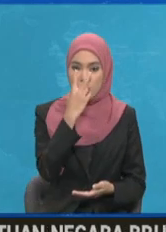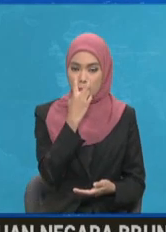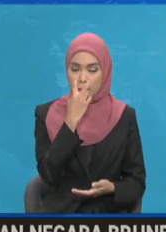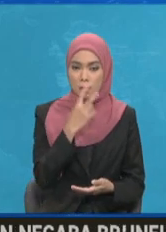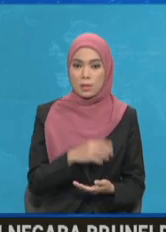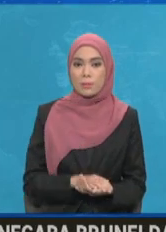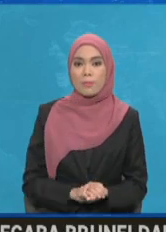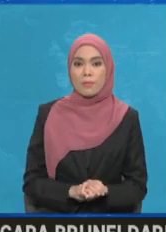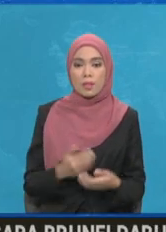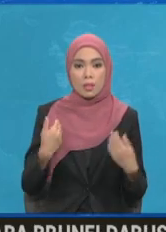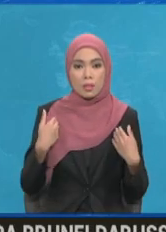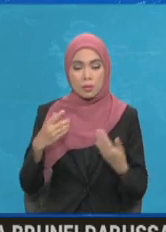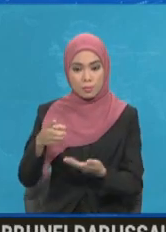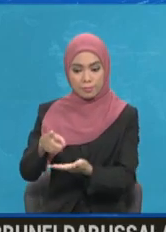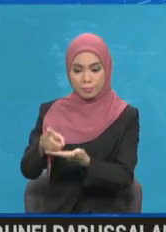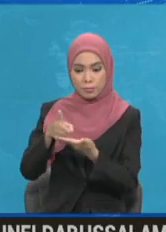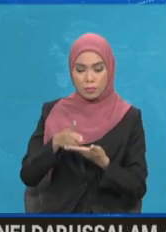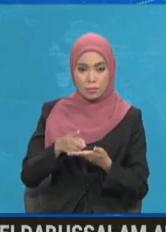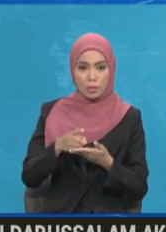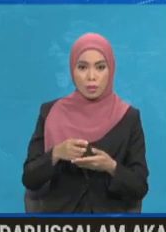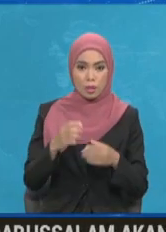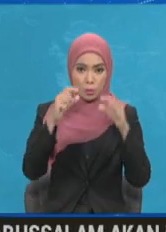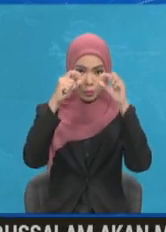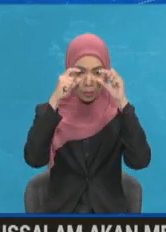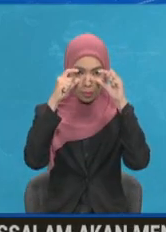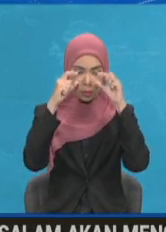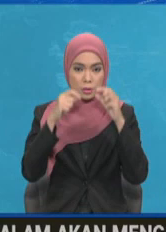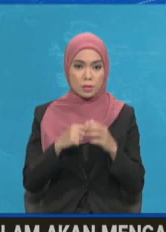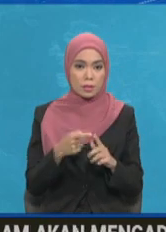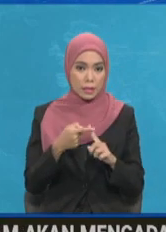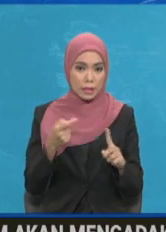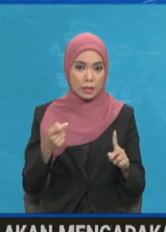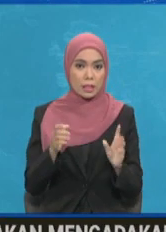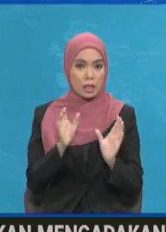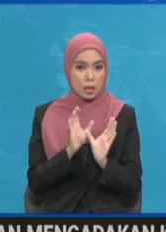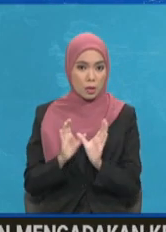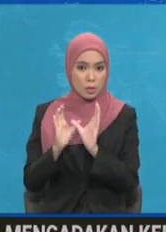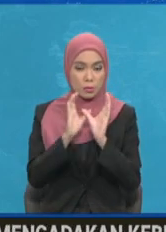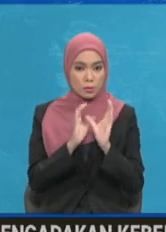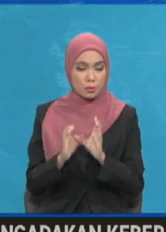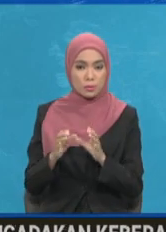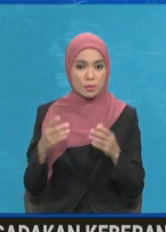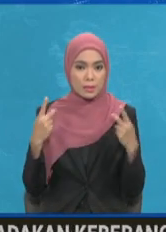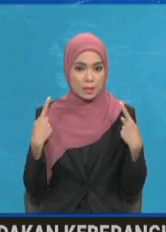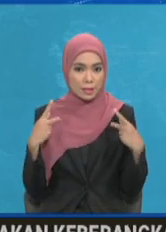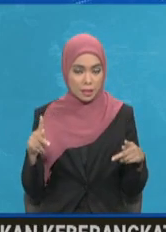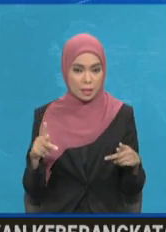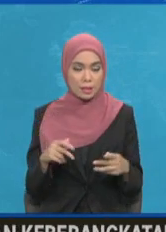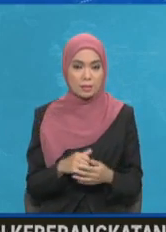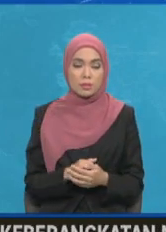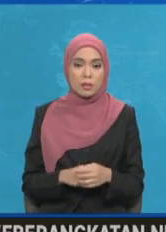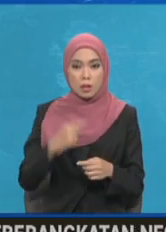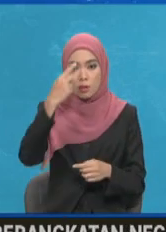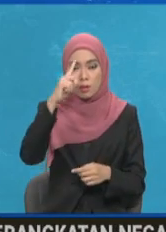menerima sumbangan kacamata daripada sebuah Sarekat penjual kacamata sumbangan tersebut bersempurna hari penglihatan